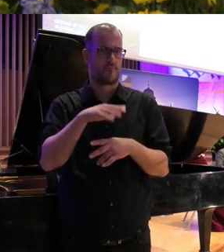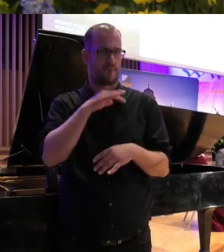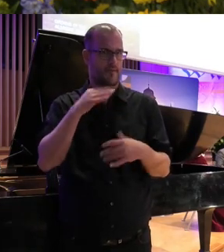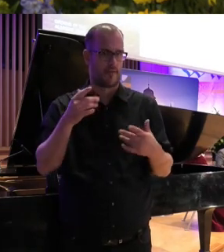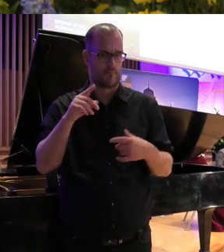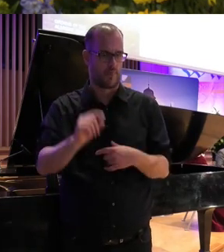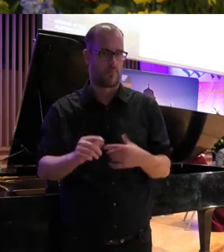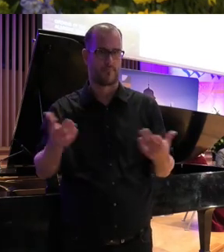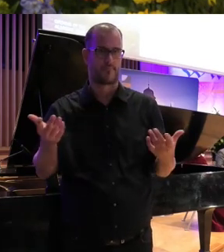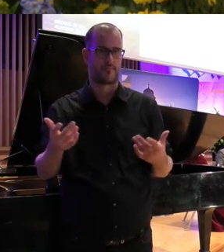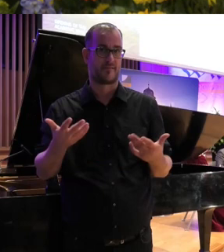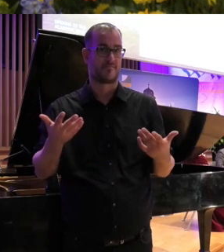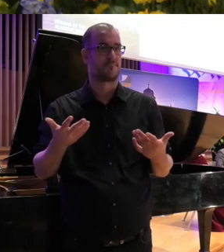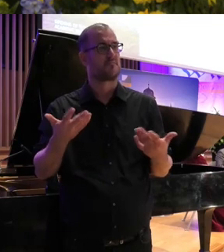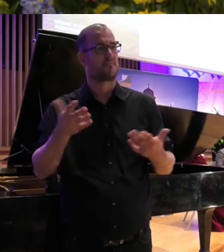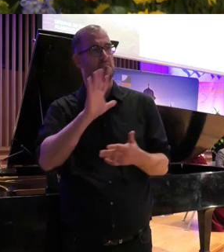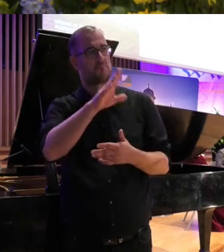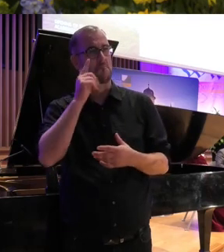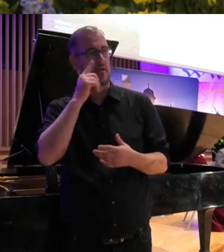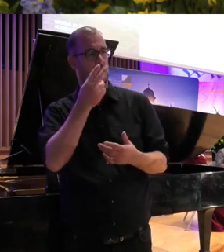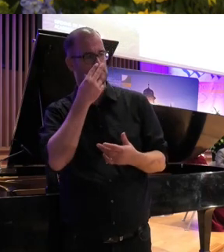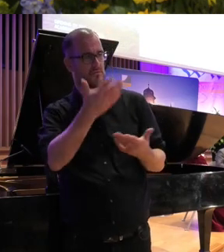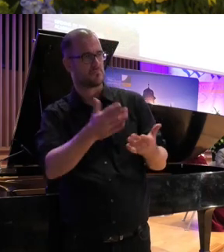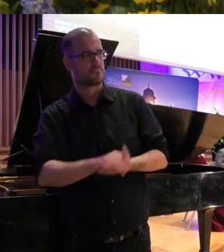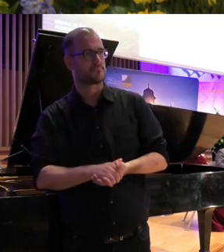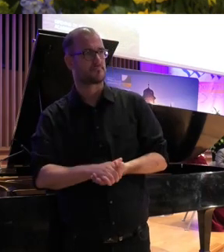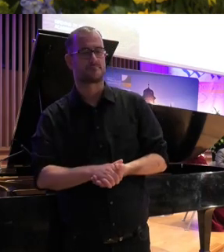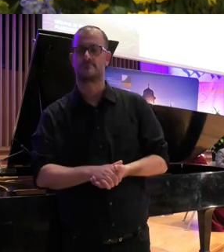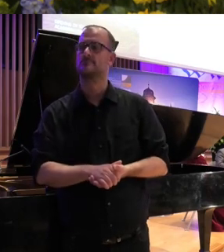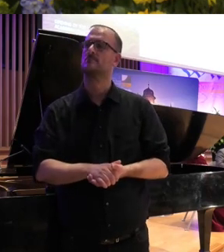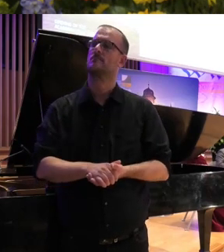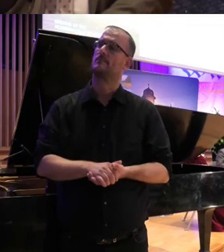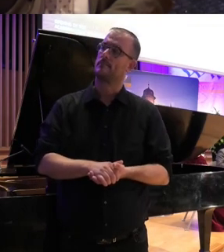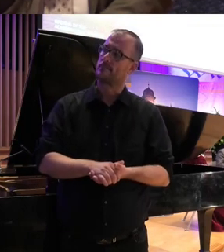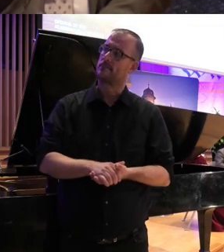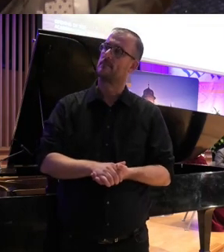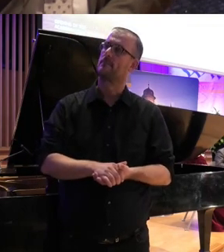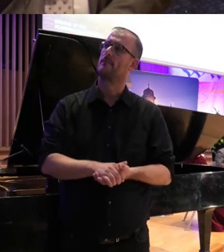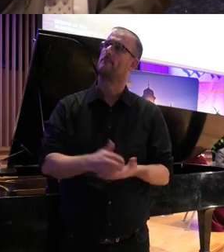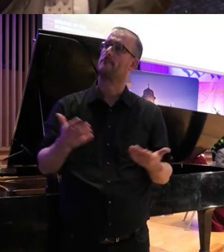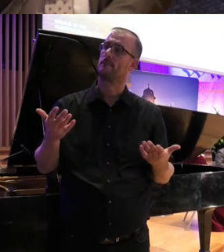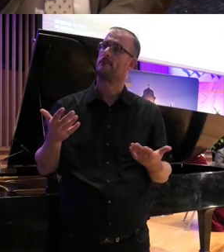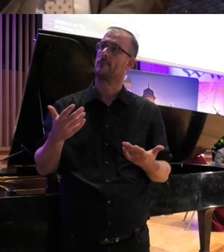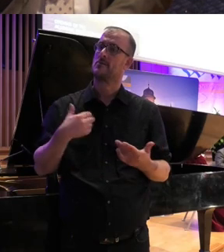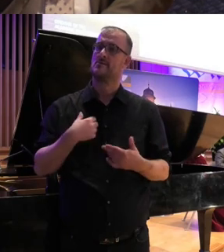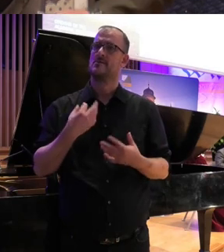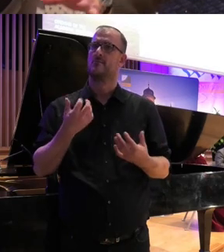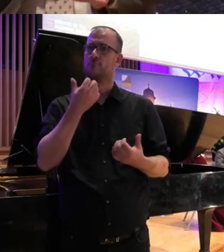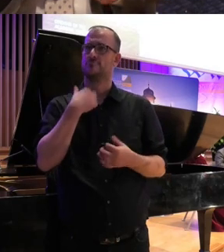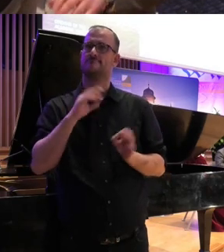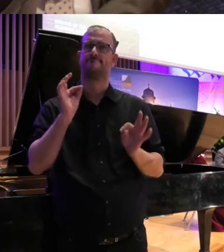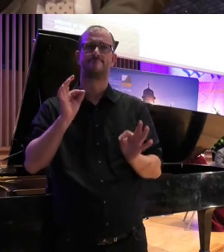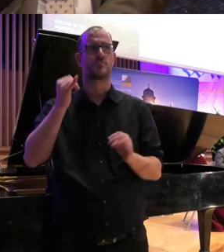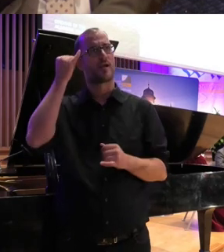dieses Potenzial haben. Wie denken Sie darüber? Ja, es ist für mich sehr schwer, von außen hier einen klugen Rat zu geben. Das ist auch ein